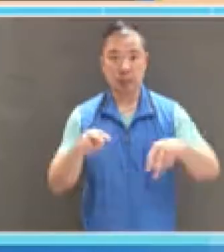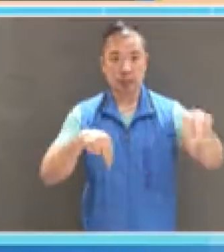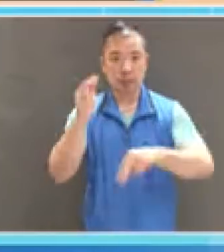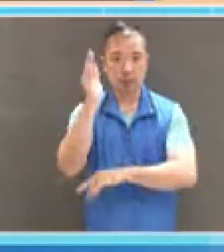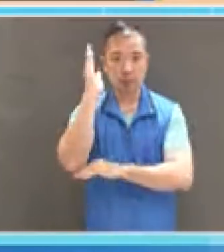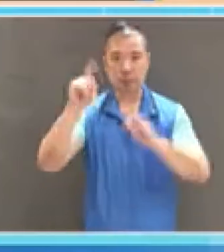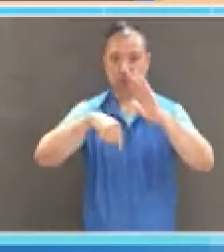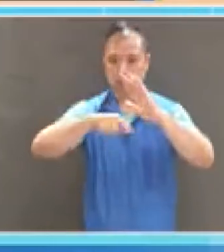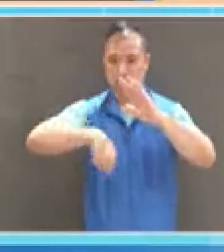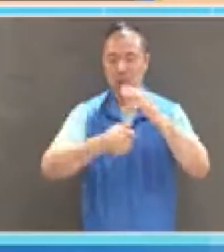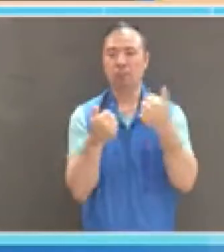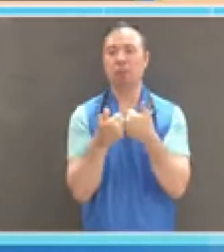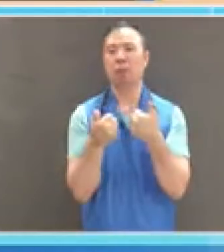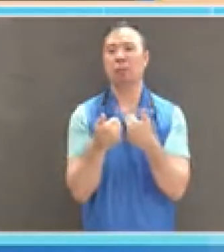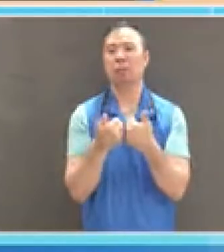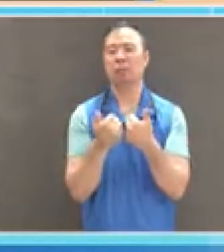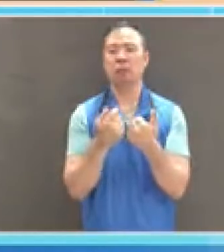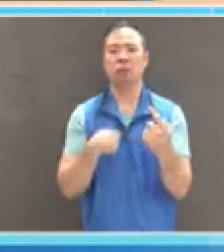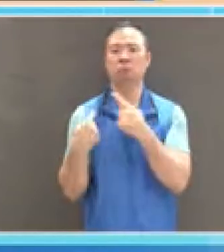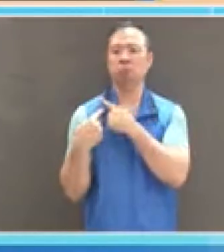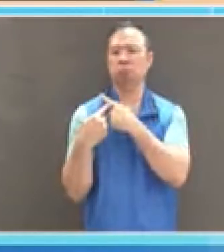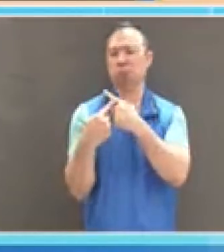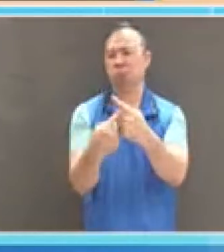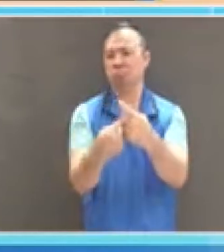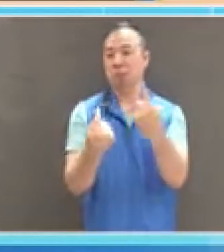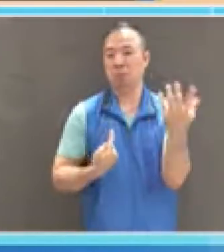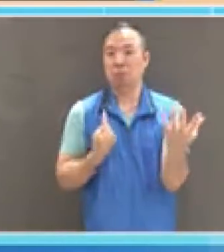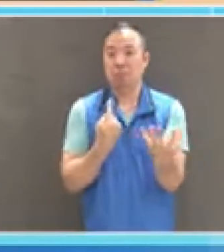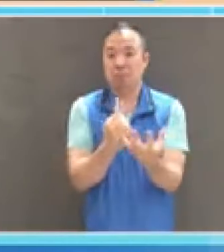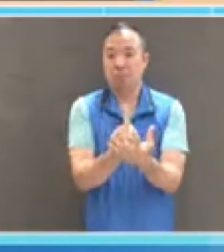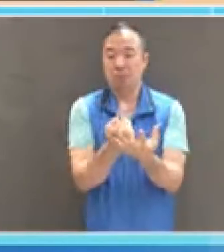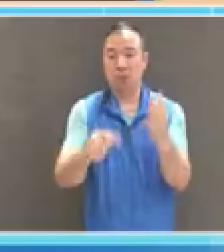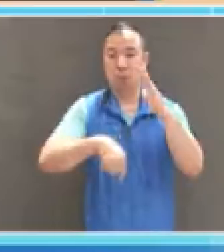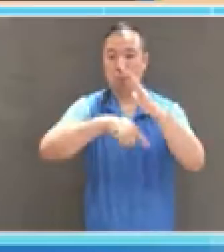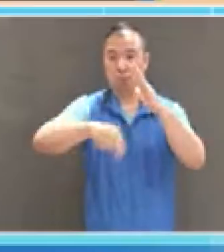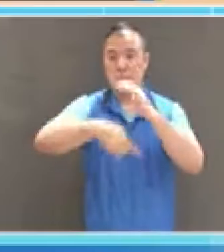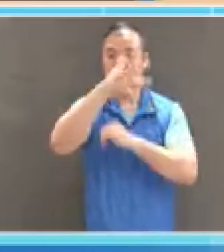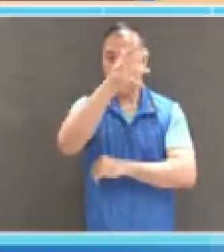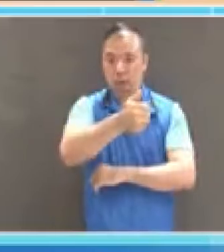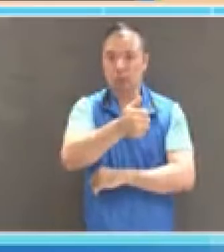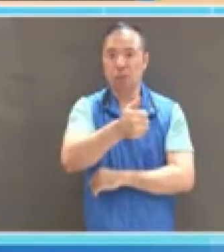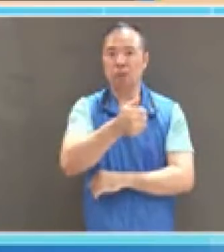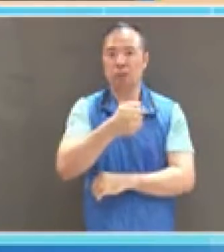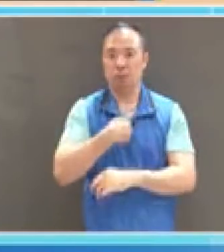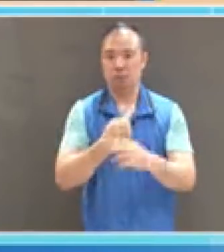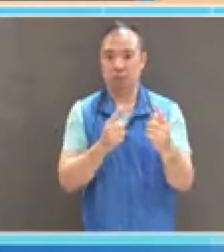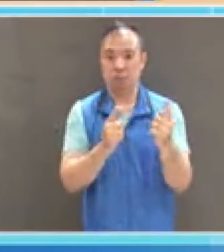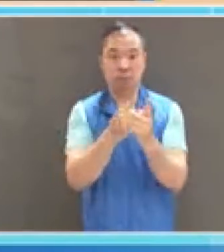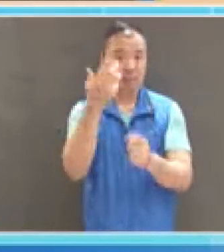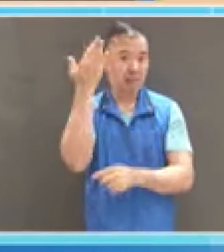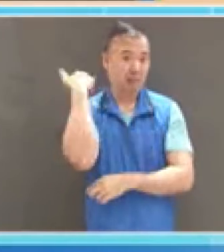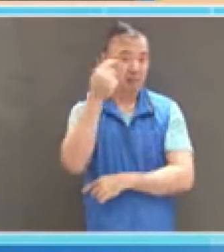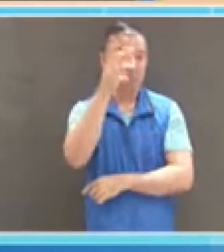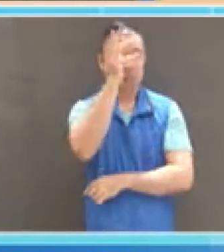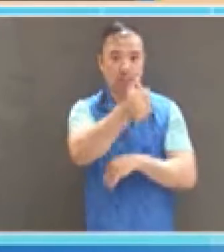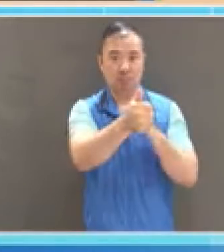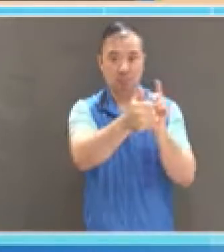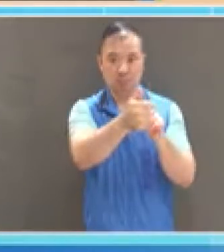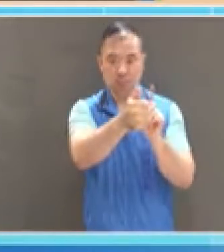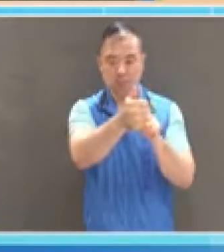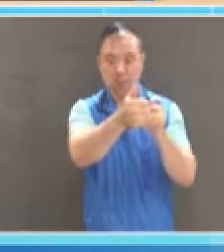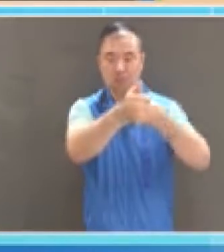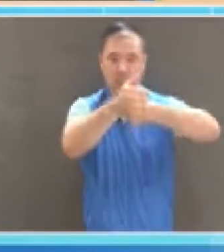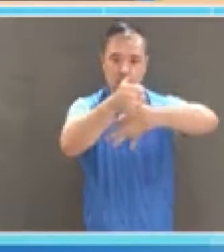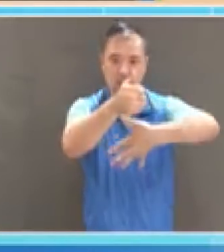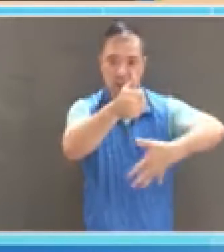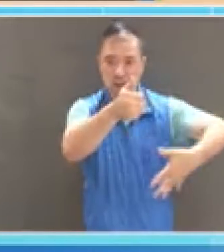会。我当行政院的院长，当所有阁揆的所有